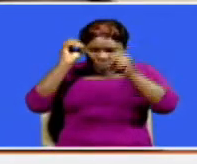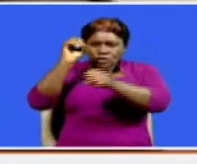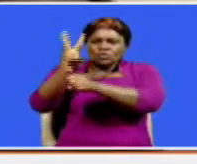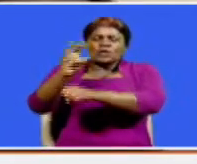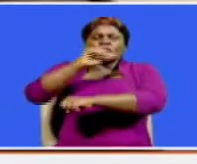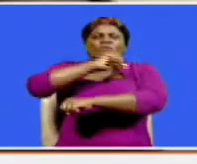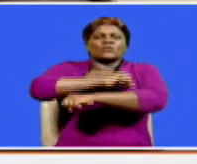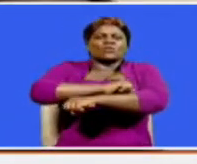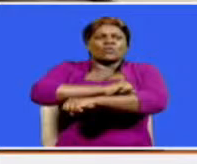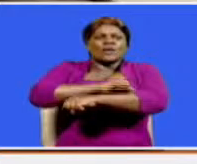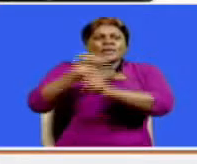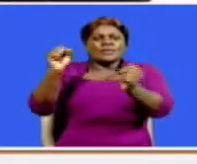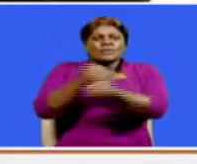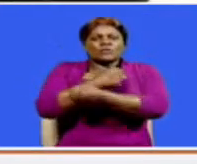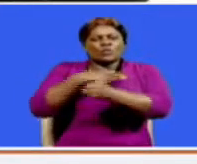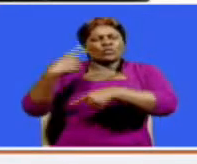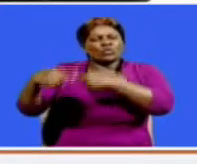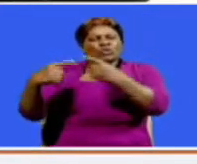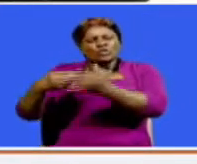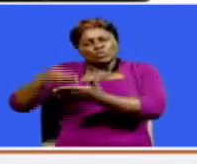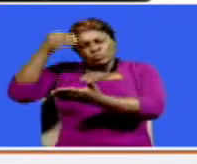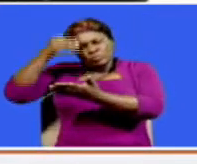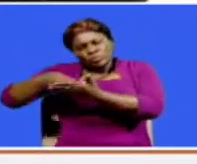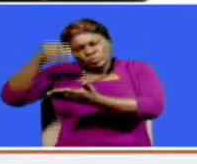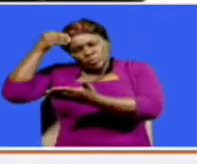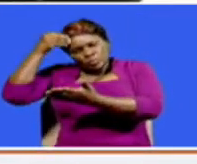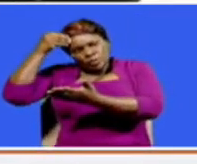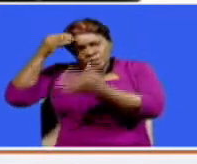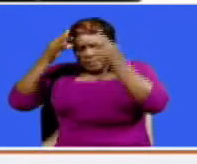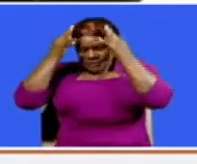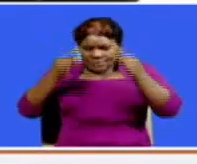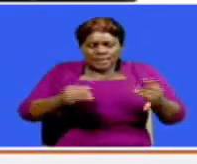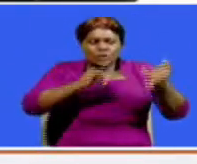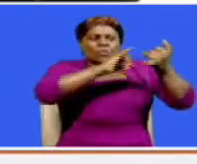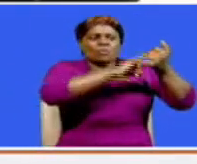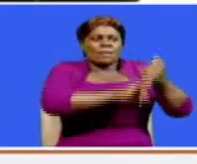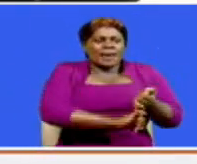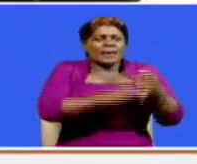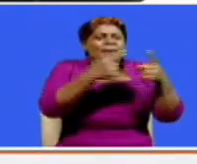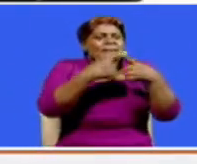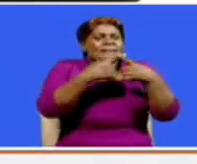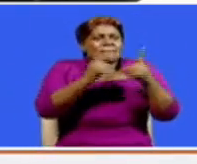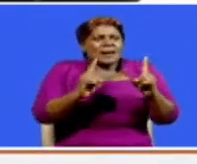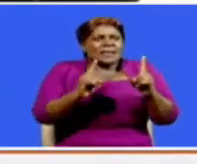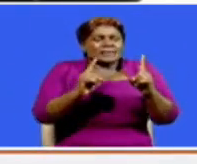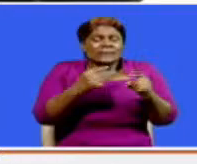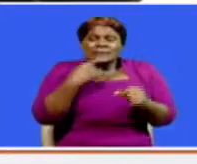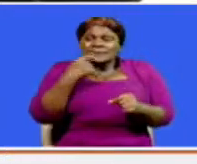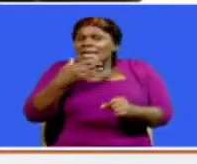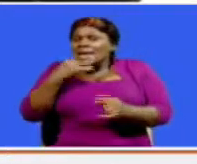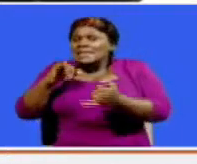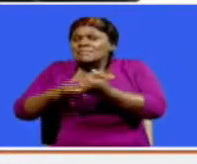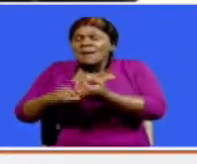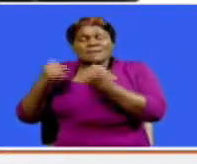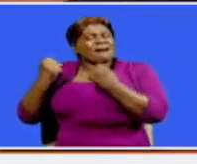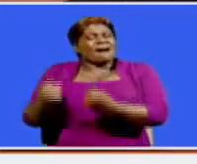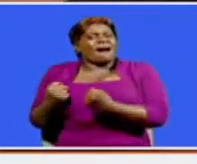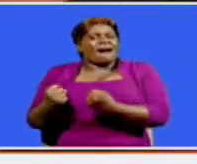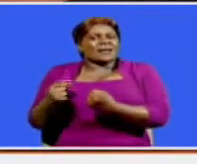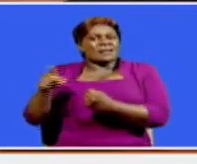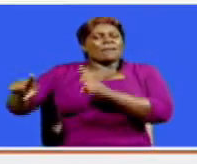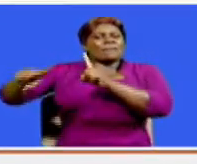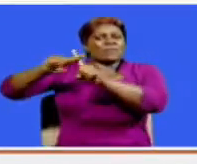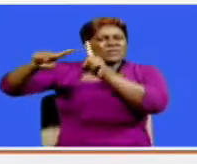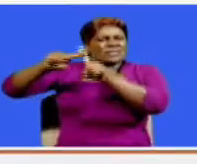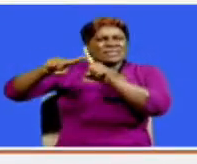sekondari, hakuwa na uwezo wa kuendeleza elimu yake na kuamua kuoleka, ila alipata ugumu wa kumweleza mumewe kwamba anaishi